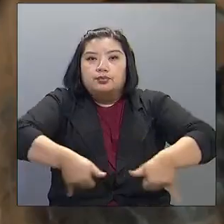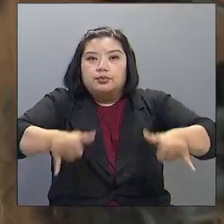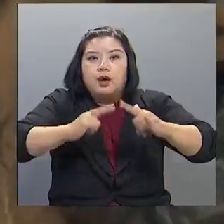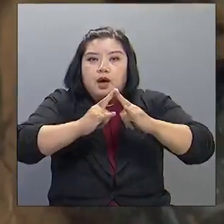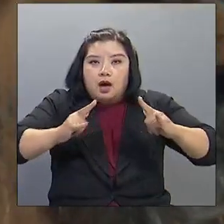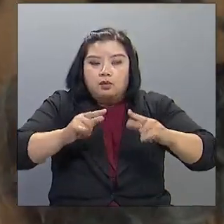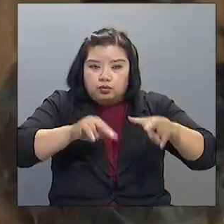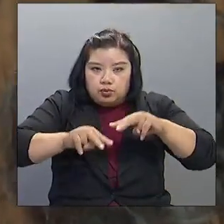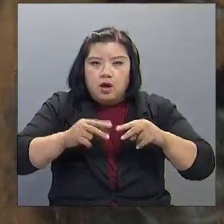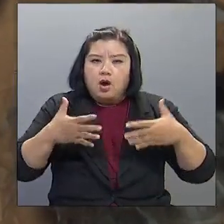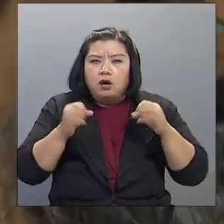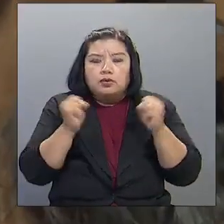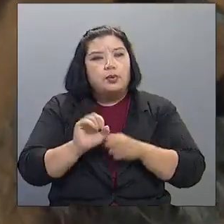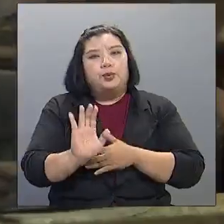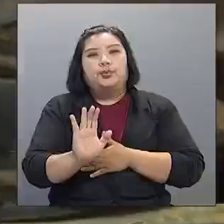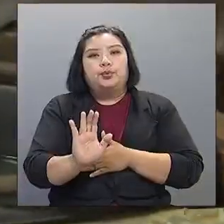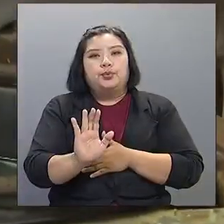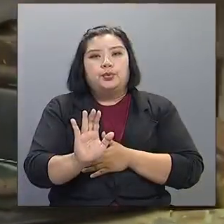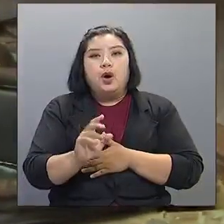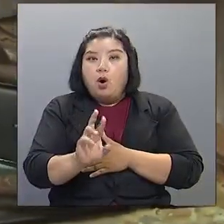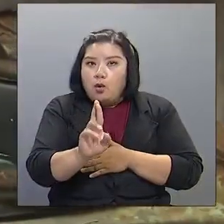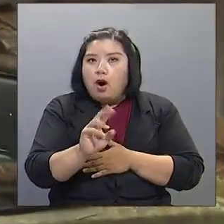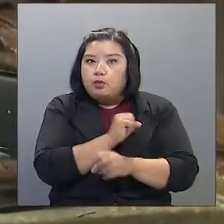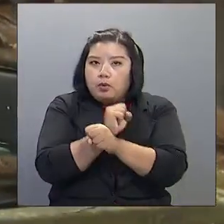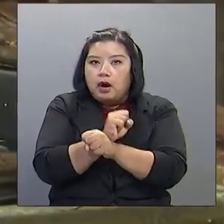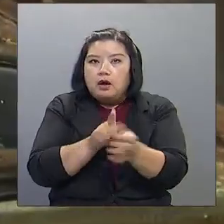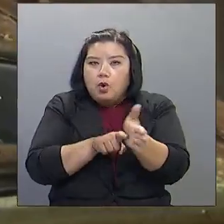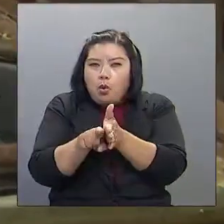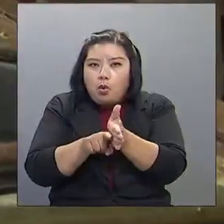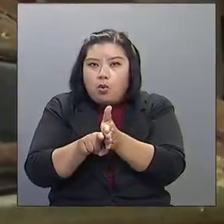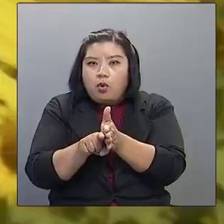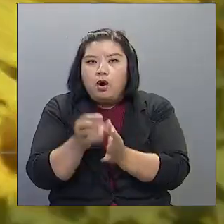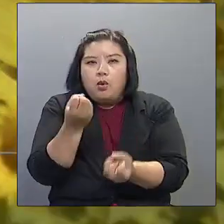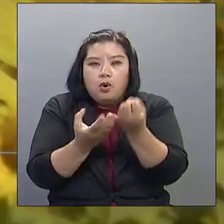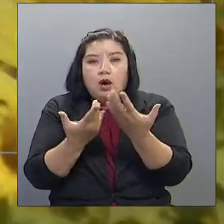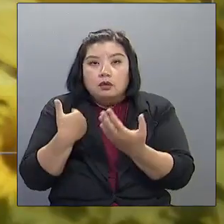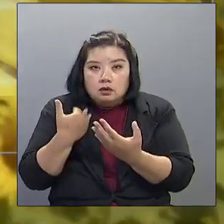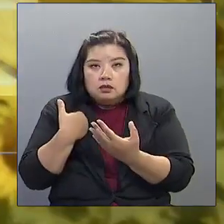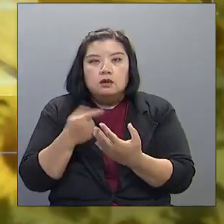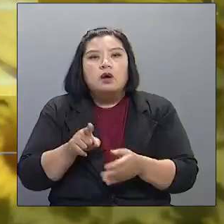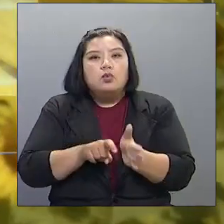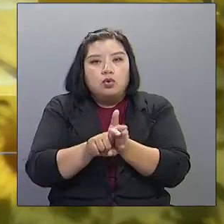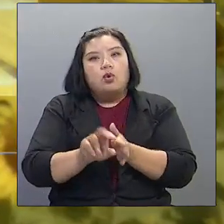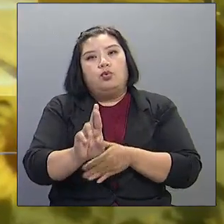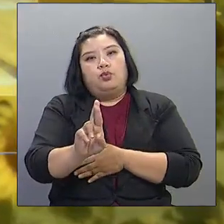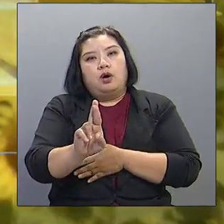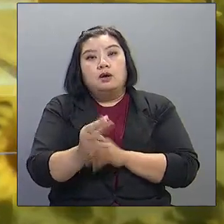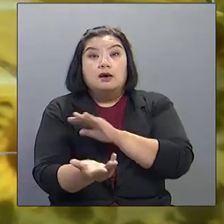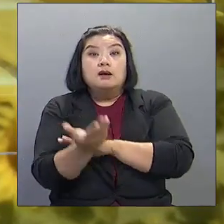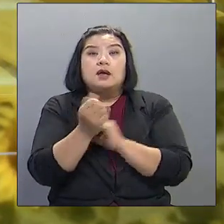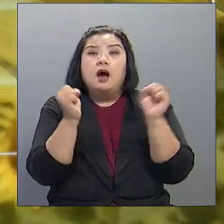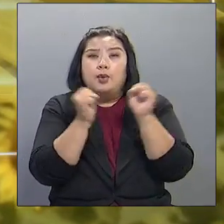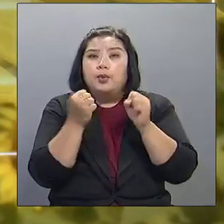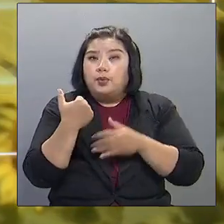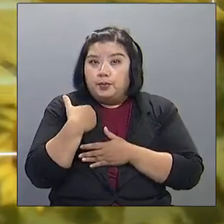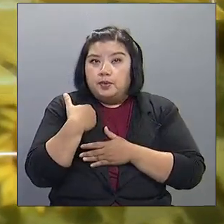ในโรงเรือนอย่าให้เปลี่ยนแปลงรวดเร็วนอกจากนี้ควรระวังและป้องกันการระบาดของศัตรูพืชจำพวกหนอนภาคกลางอากาศเย็นในตอนเช้าอุณหภูมิจะล